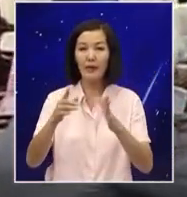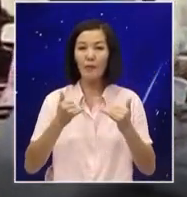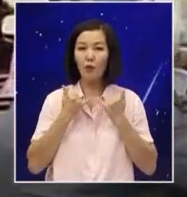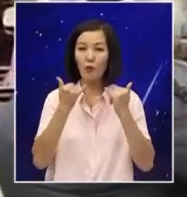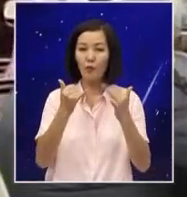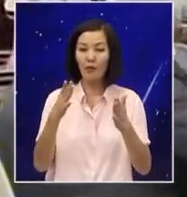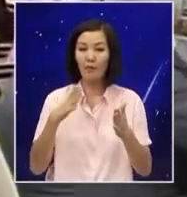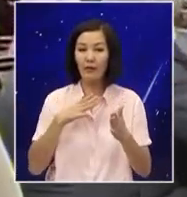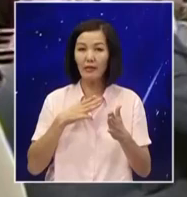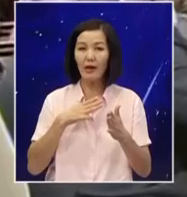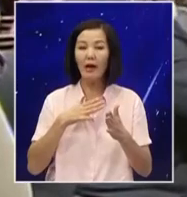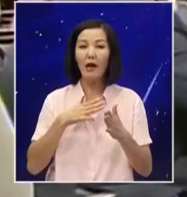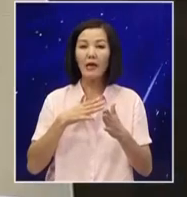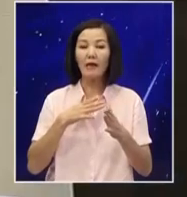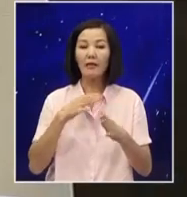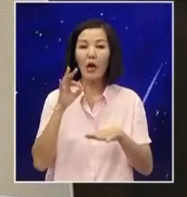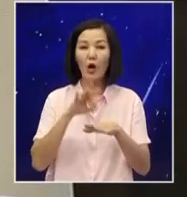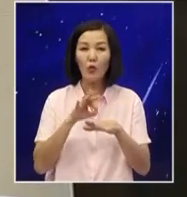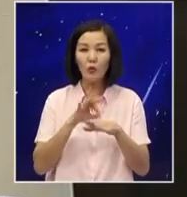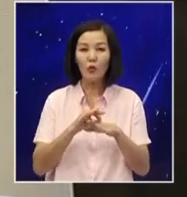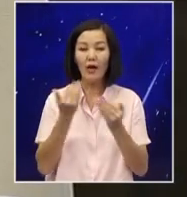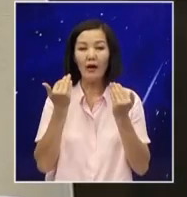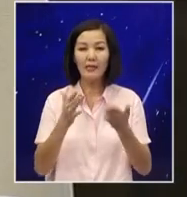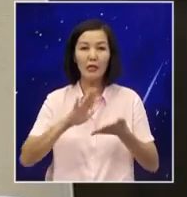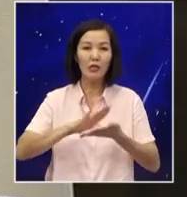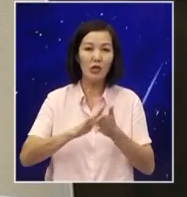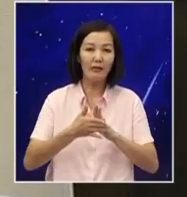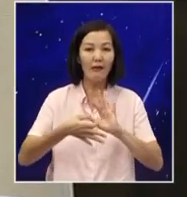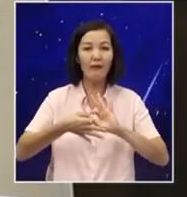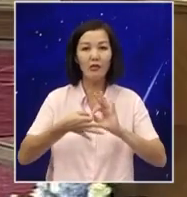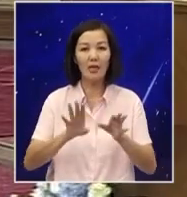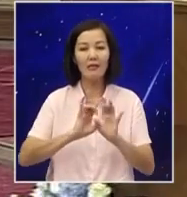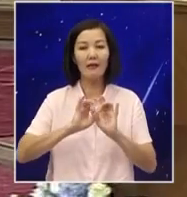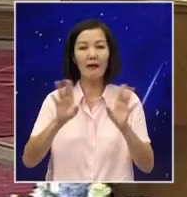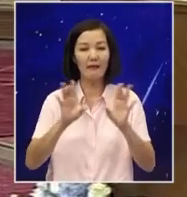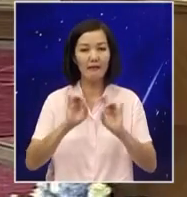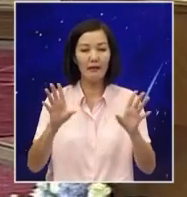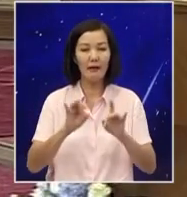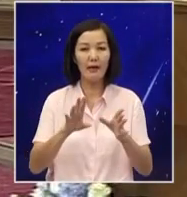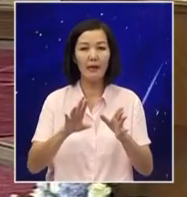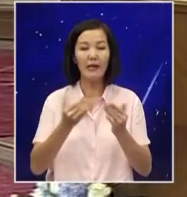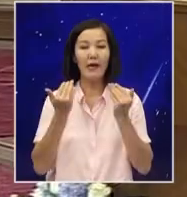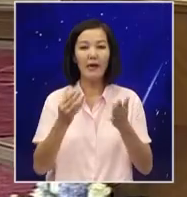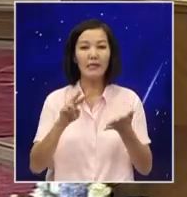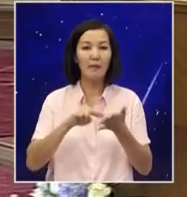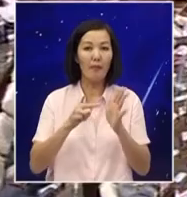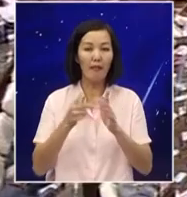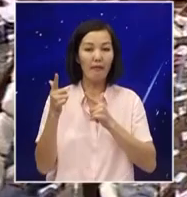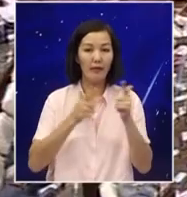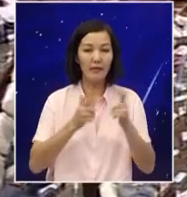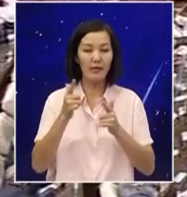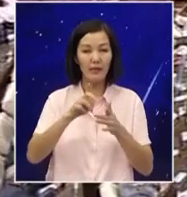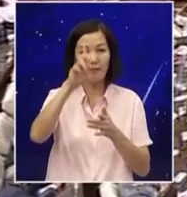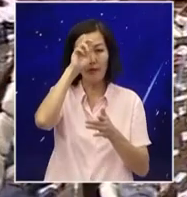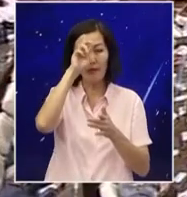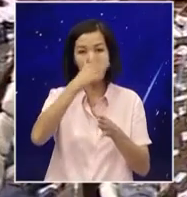Тоқаев елдің пандемия тұсындағы әл-ауқатын бағамдады. Сондықтан індетке қарсы кешенді бағдарлама әзірленбек. Мемлекет